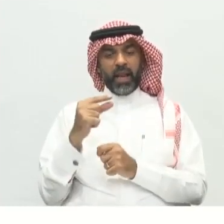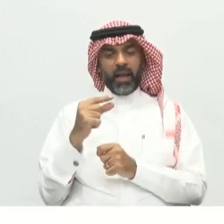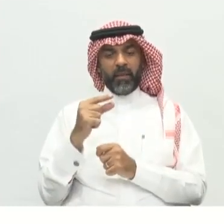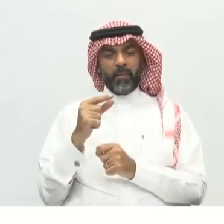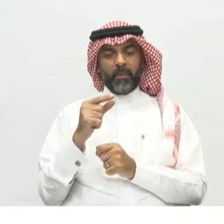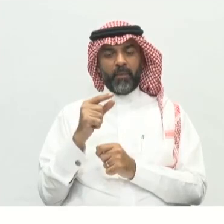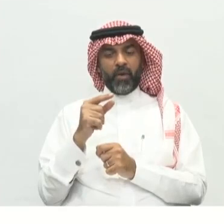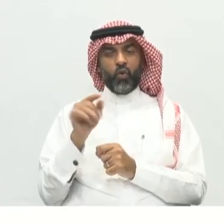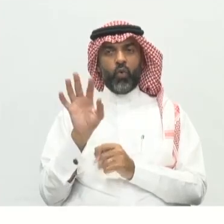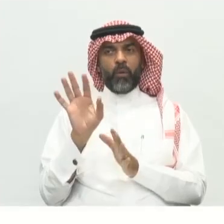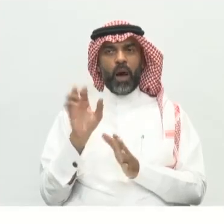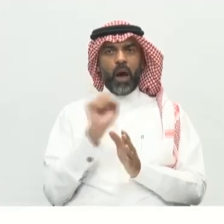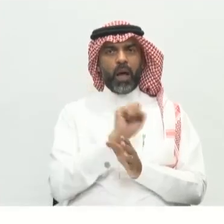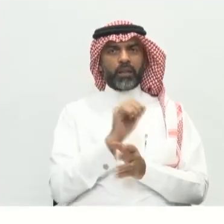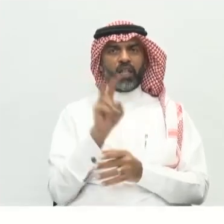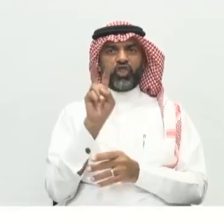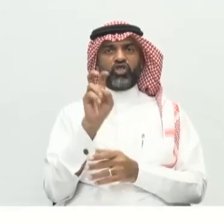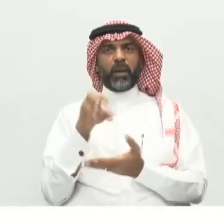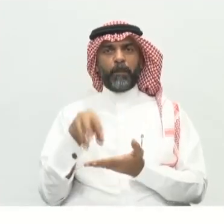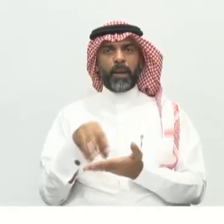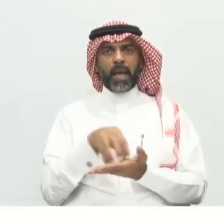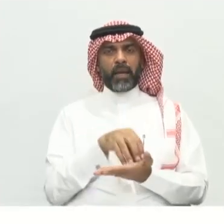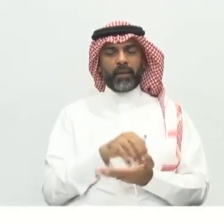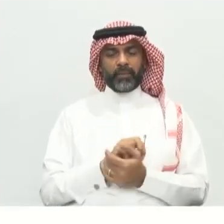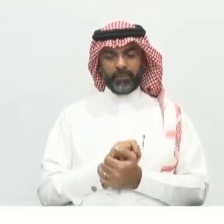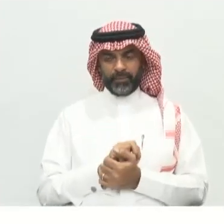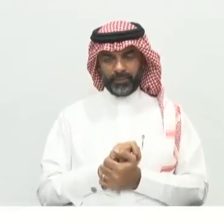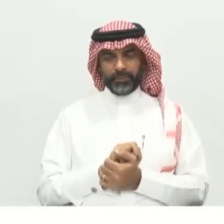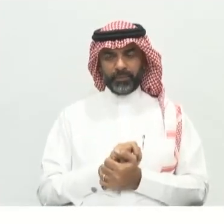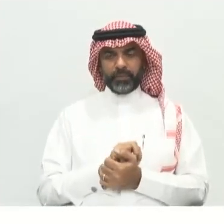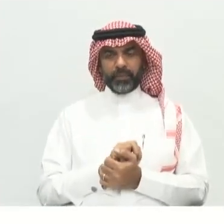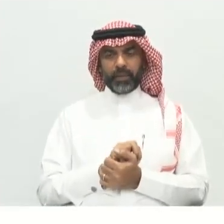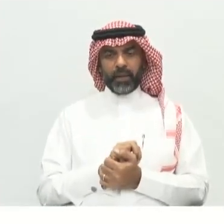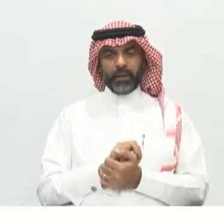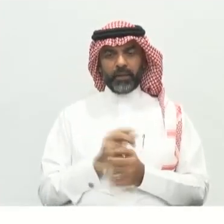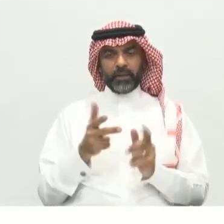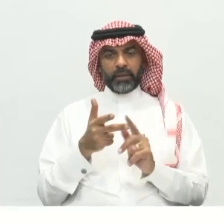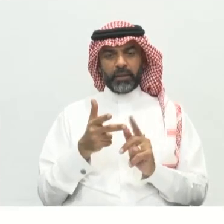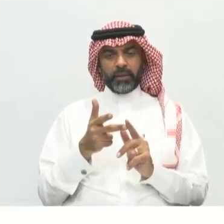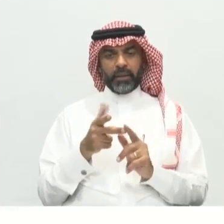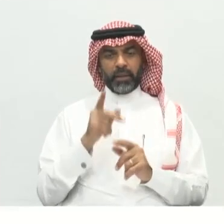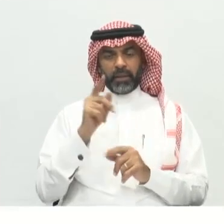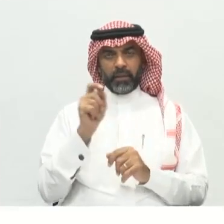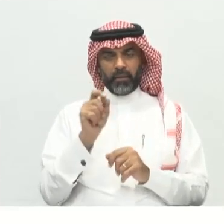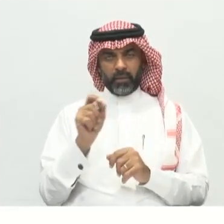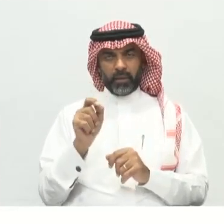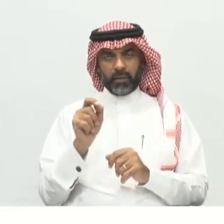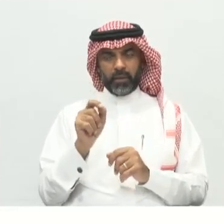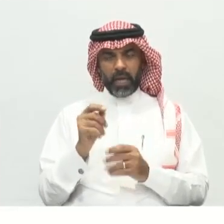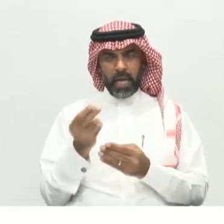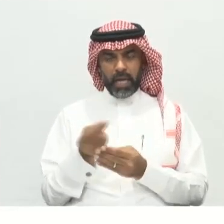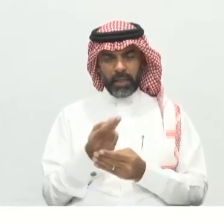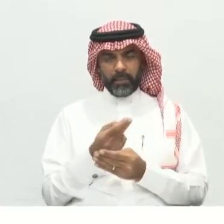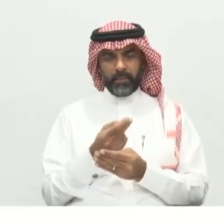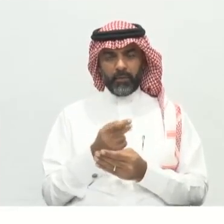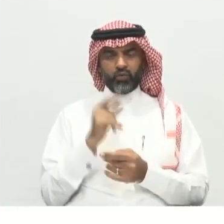20 موقعا ثالث نقطه انشئ داله رسم نقاط باستخدام مكتبه مات بلوت لايب لترسم نقاط